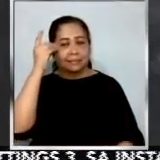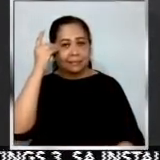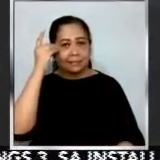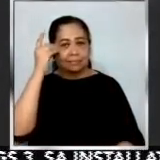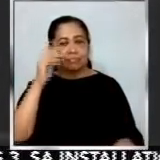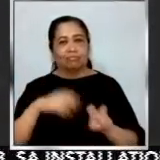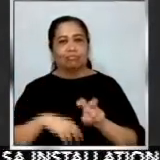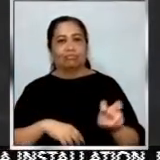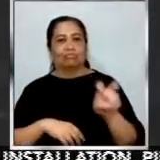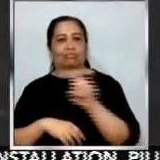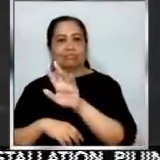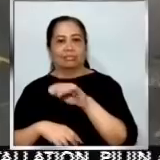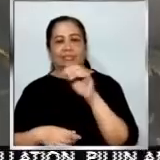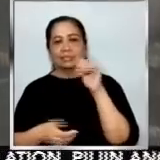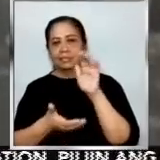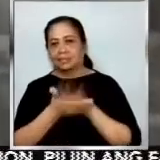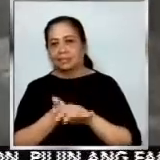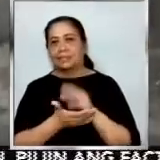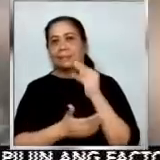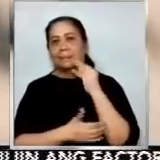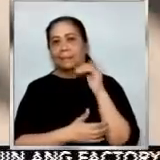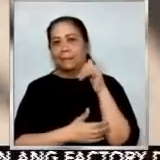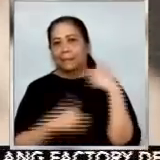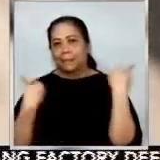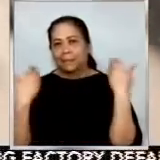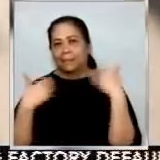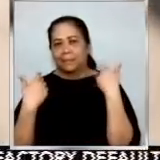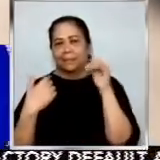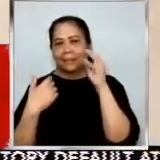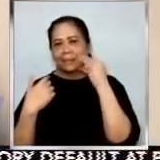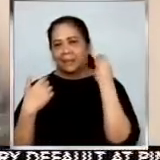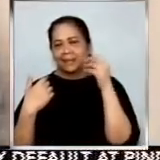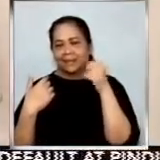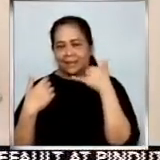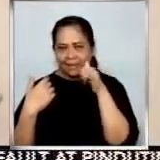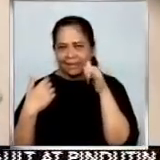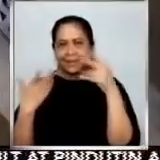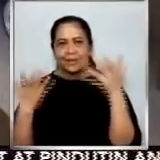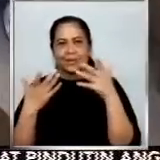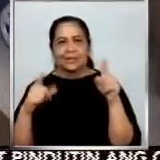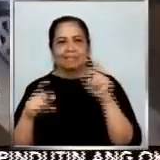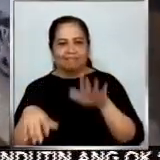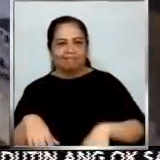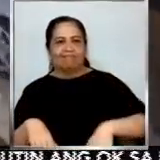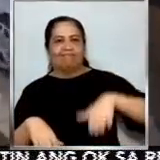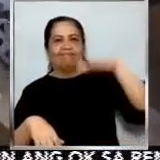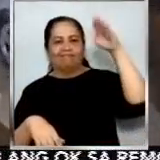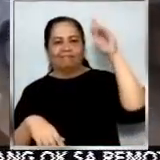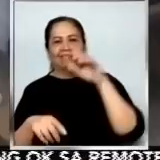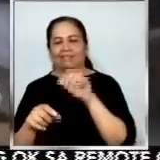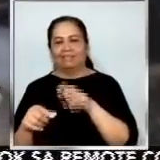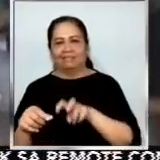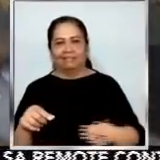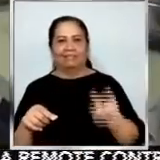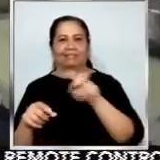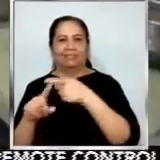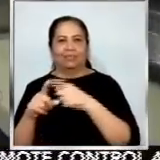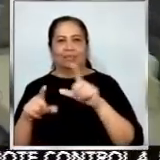ng kanyang asawang si Megan Yang ang kanilang fan sa tahanan kung saan siya lumaki. Mula living